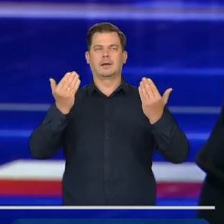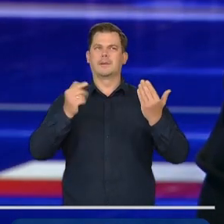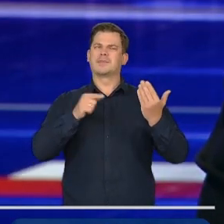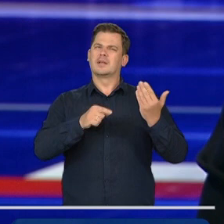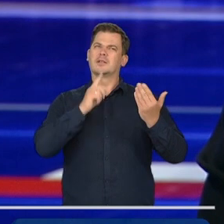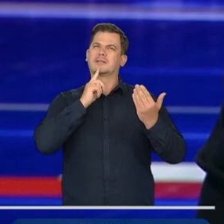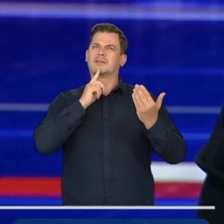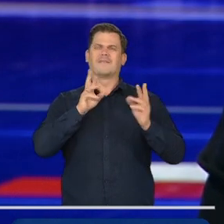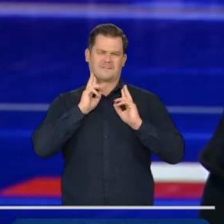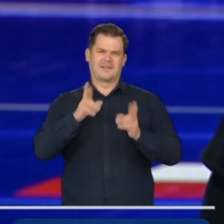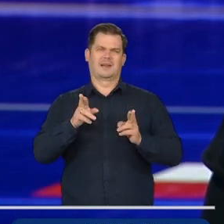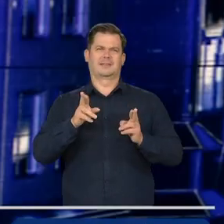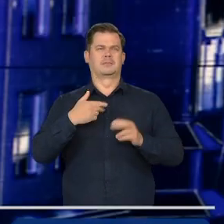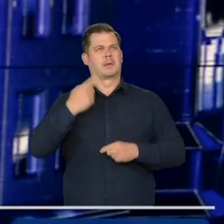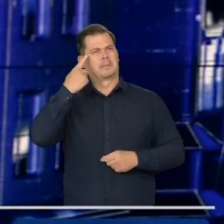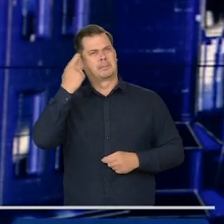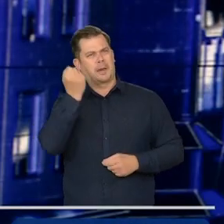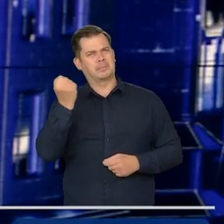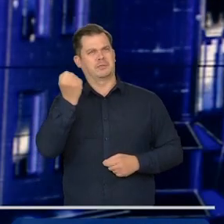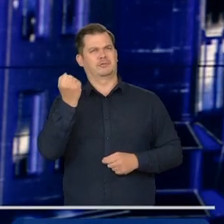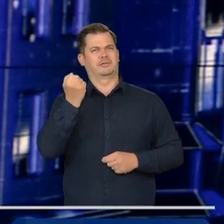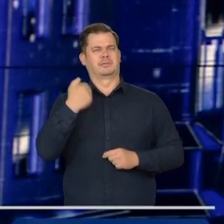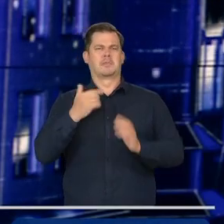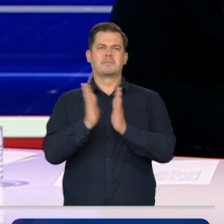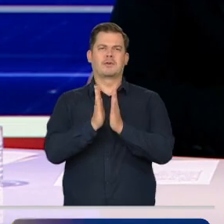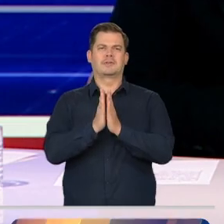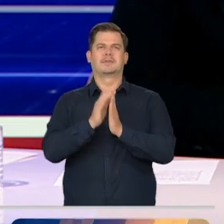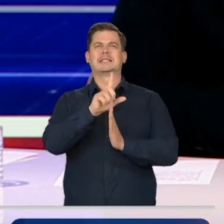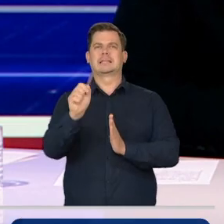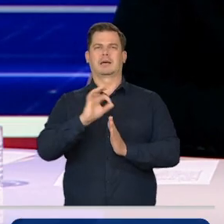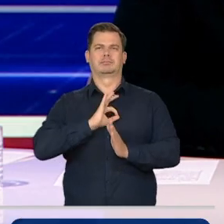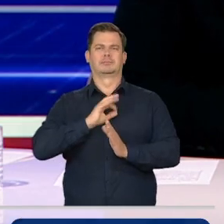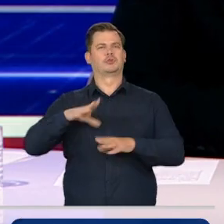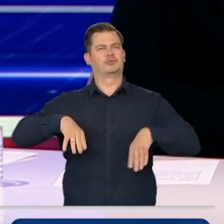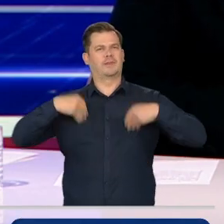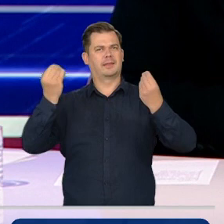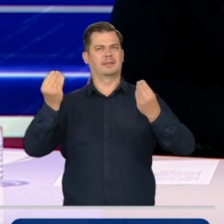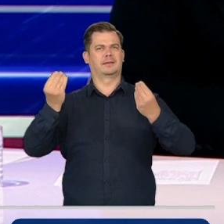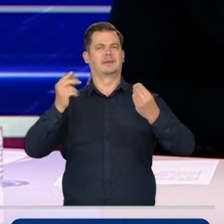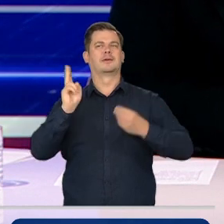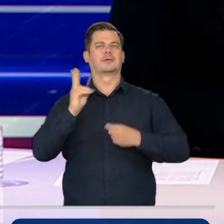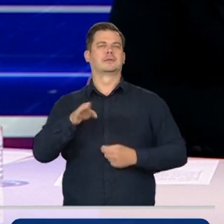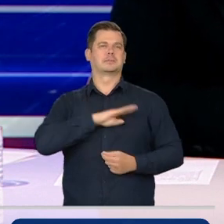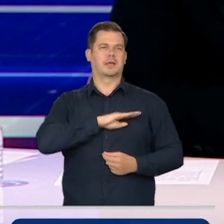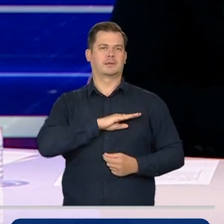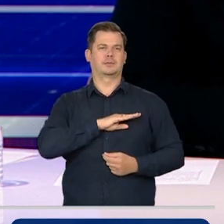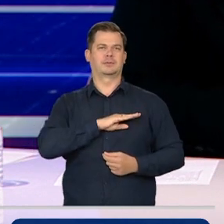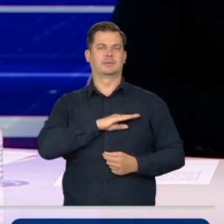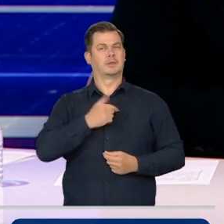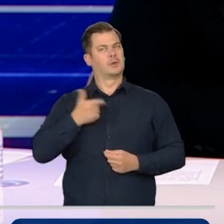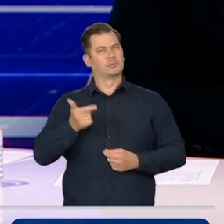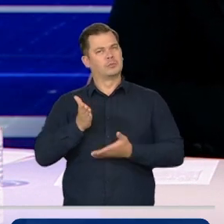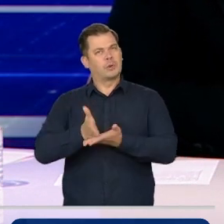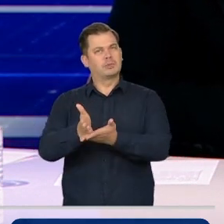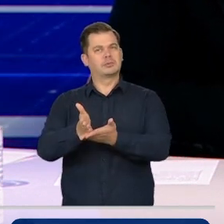są oczywiście nasza pamięć, modlimy się za tych naszych świętych zmarłych, za zmarłych, którym trzeba